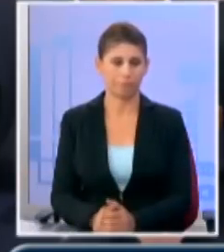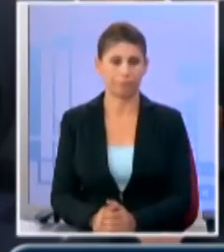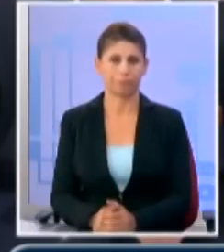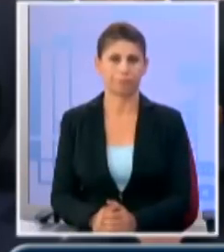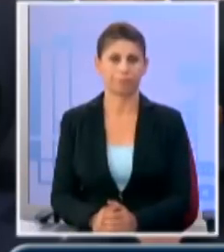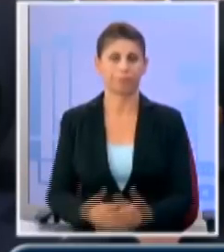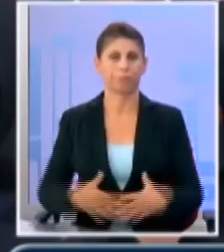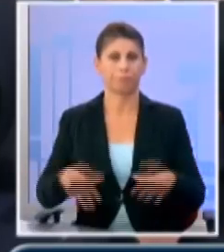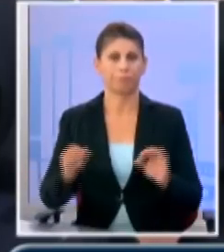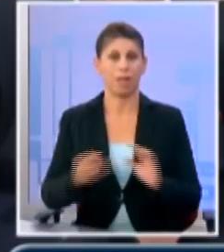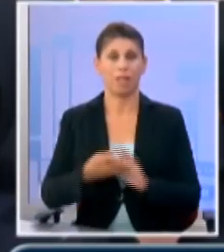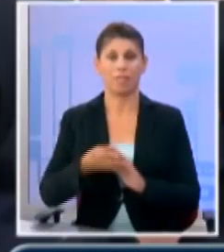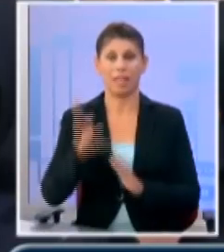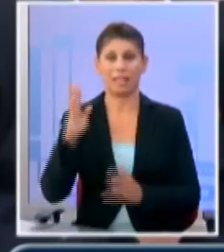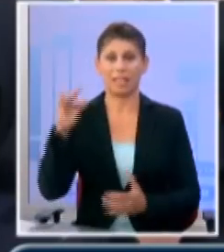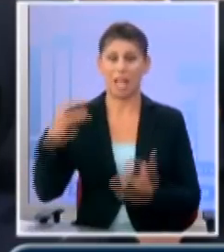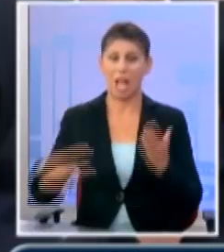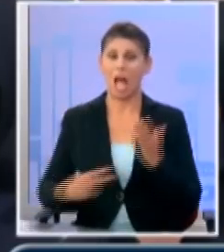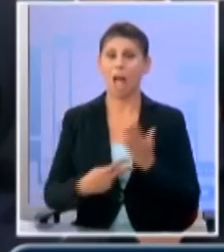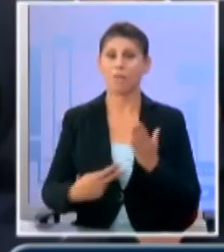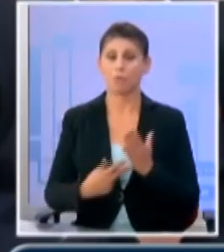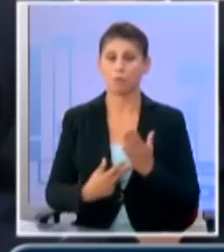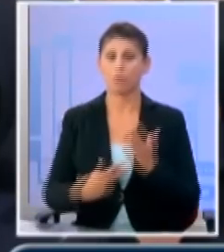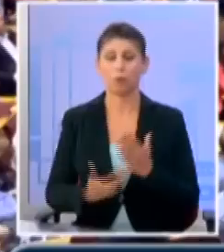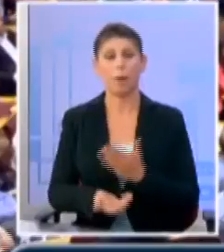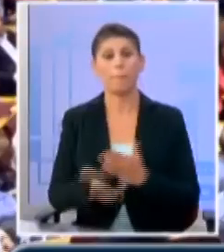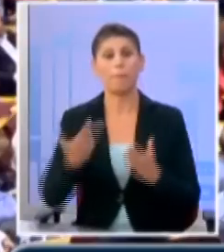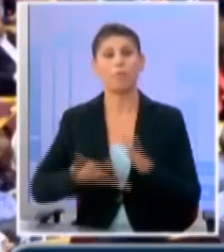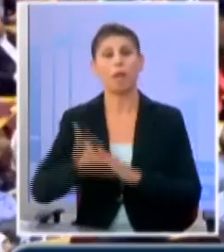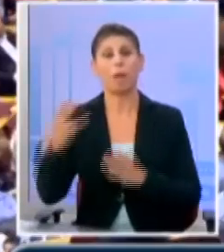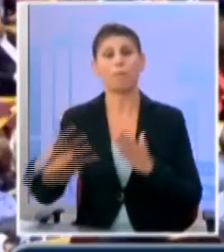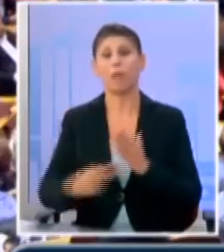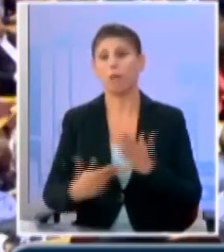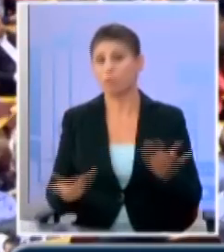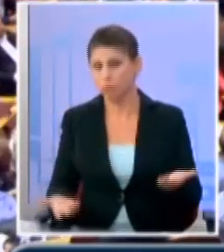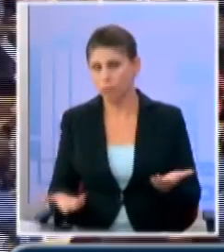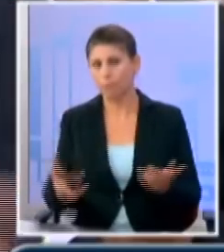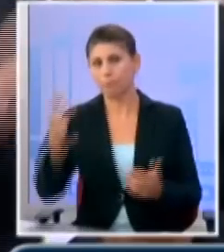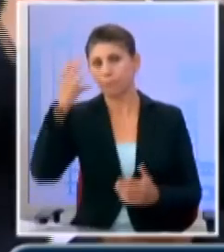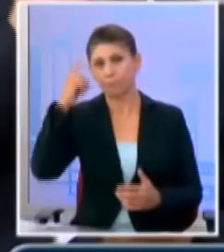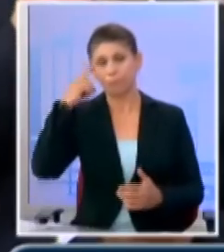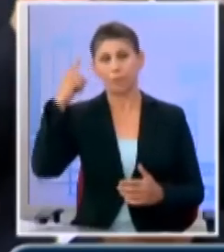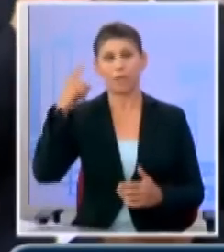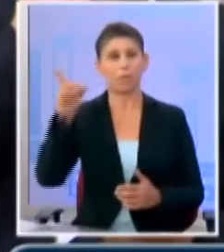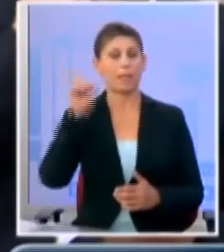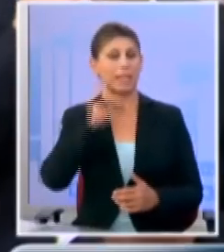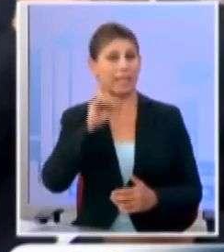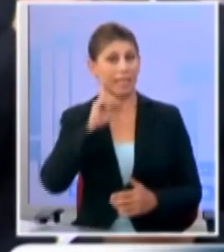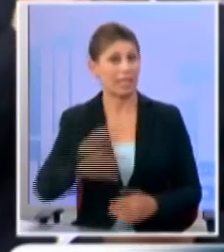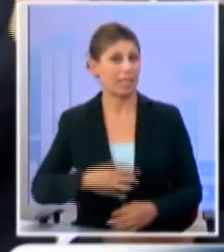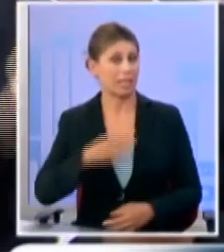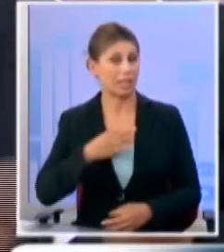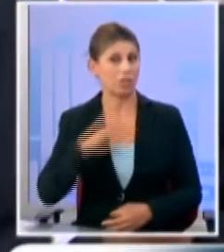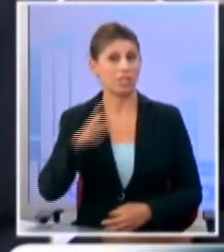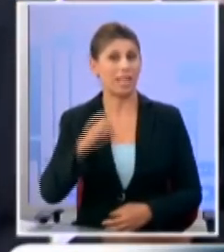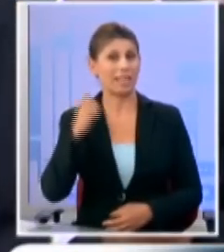Εισήλθαμε ήδη στη 14η Αυγούστου, παραμονές Παναγίας, και να θυμίσω στους κυρίους και στις κυρίες ότι